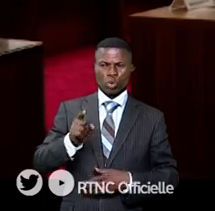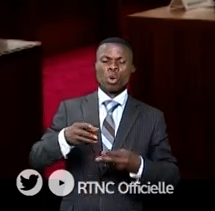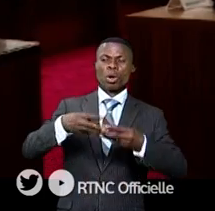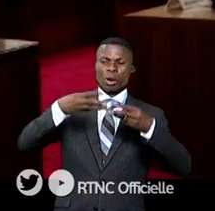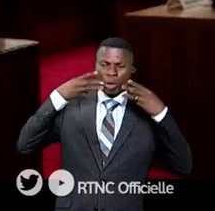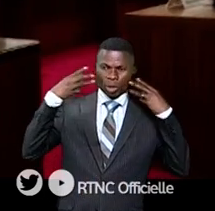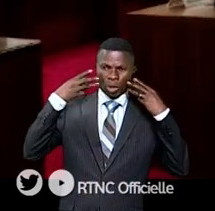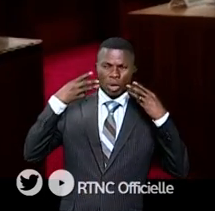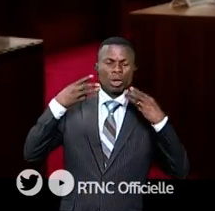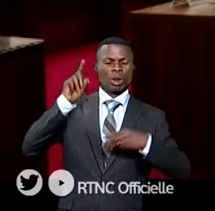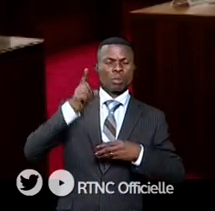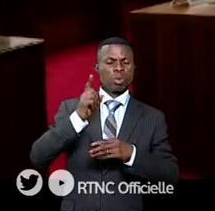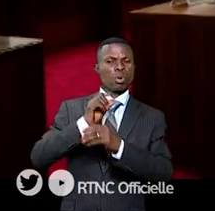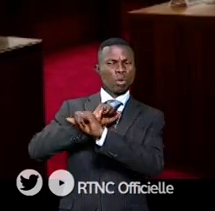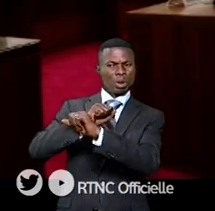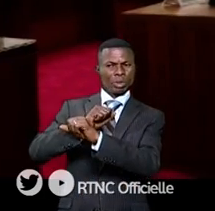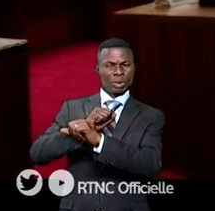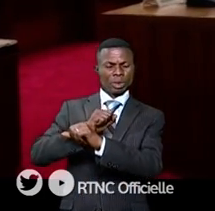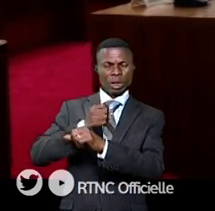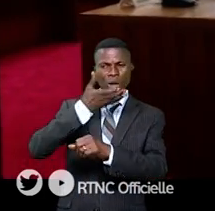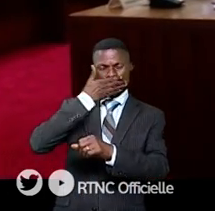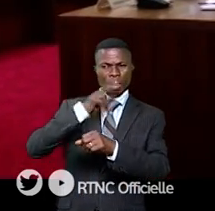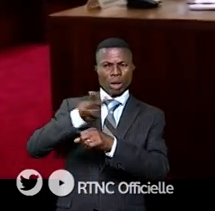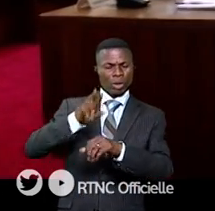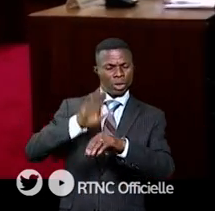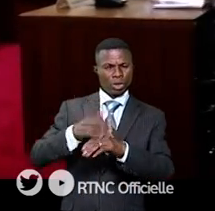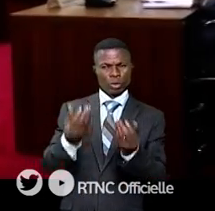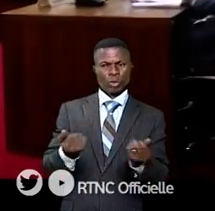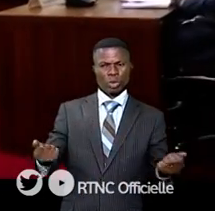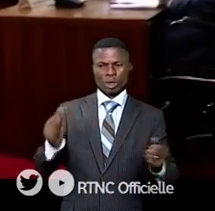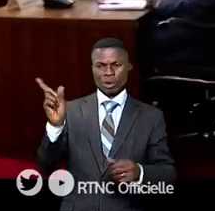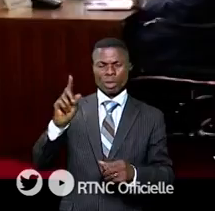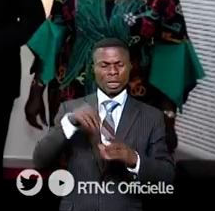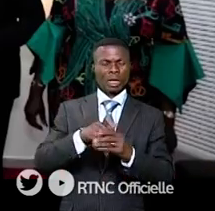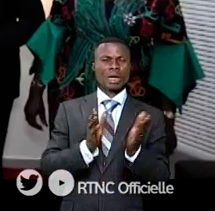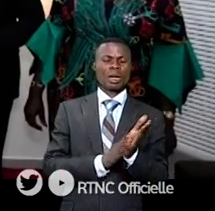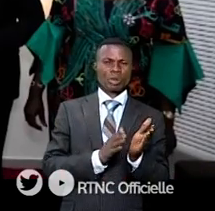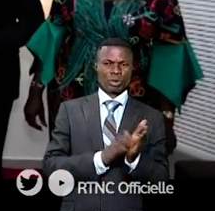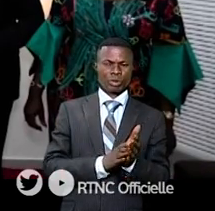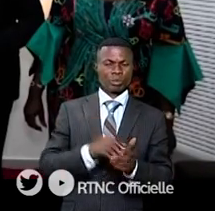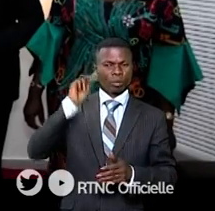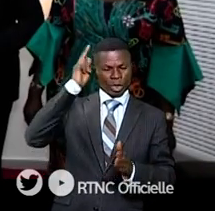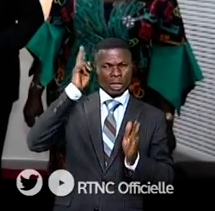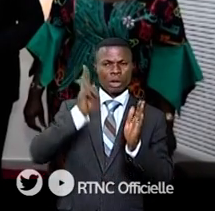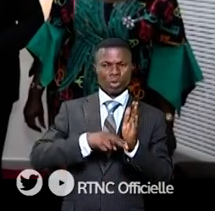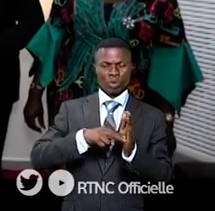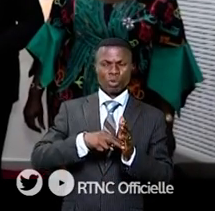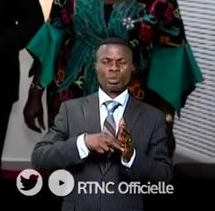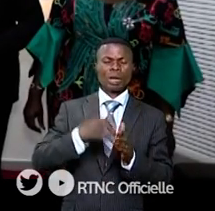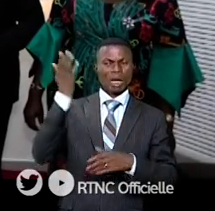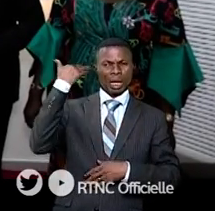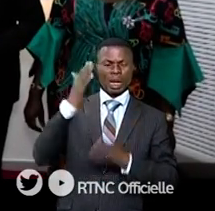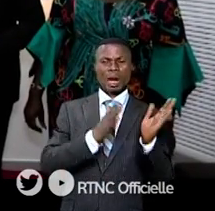leur masque pour éviter la contamination en milieu scolaire. Le gouvernement avait déjà pris